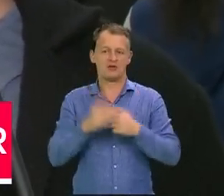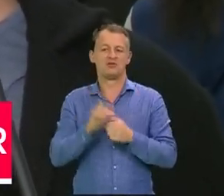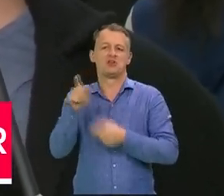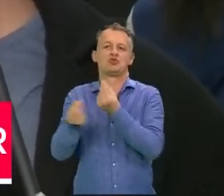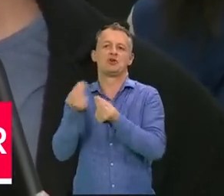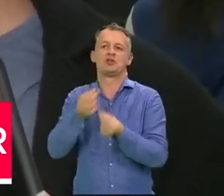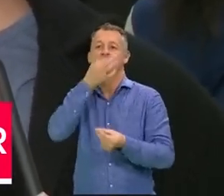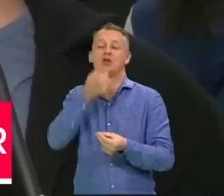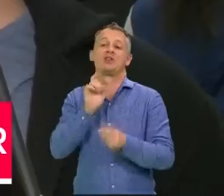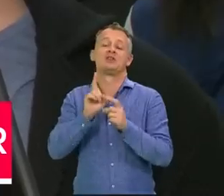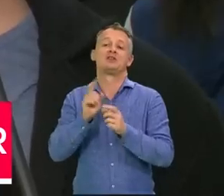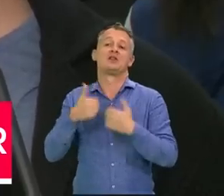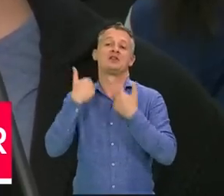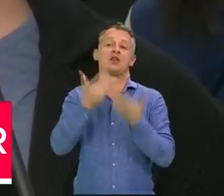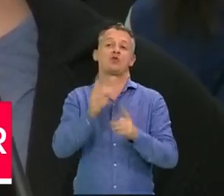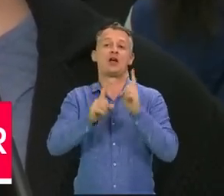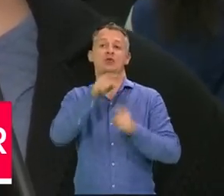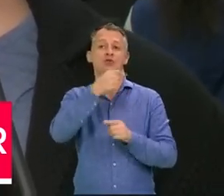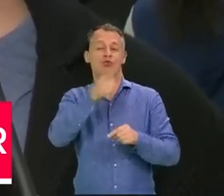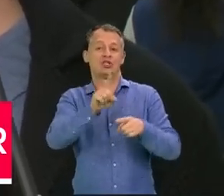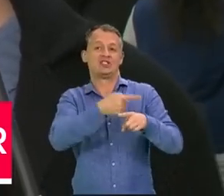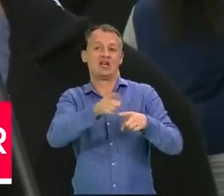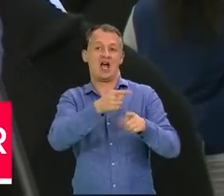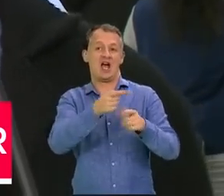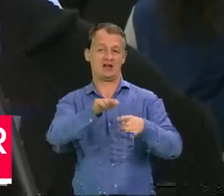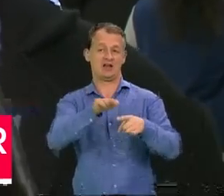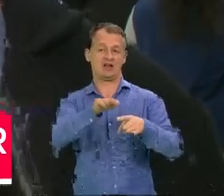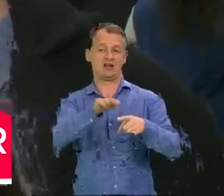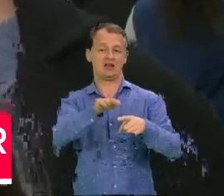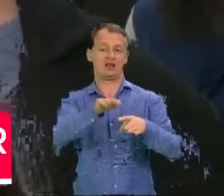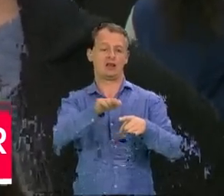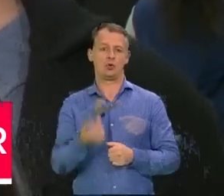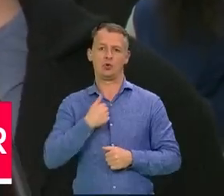zis, ți-l dau dacă zici că ești țigan. Scuzați expresia.